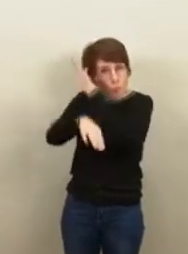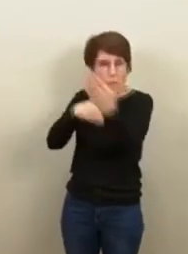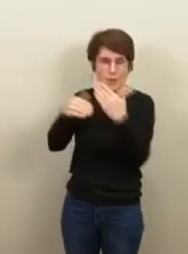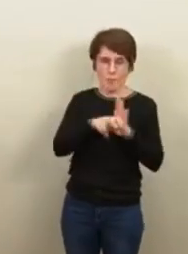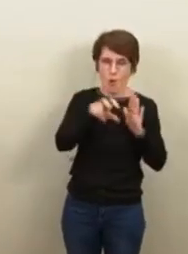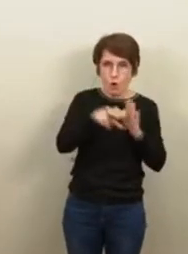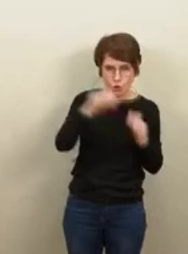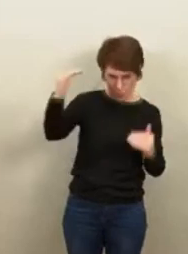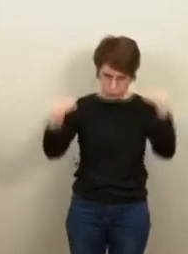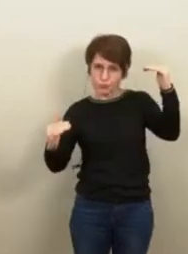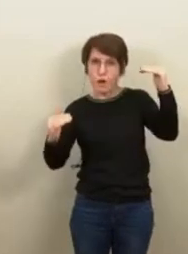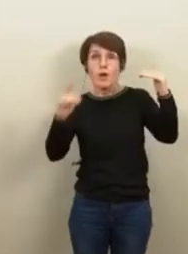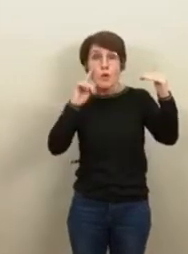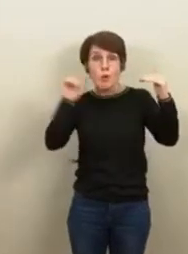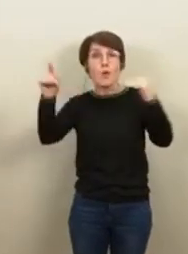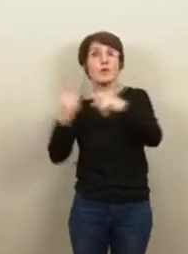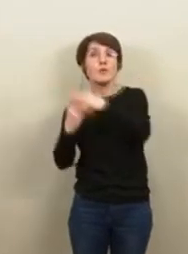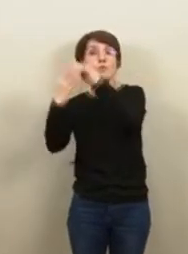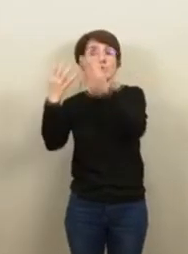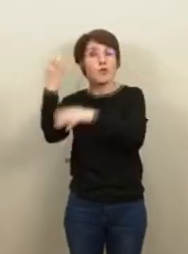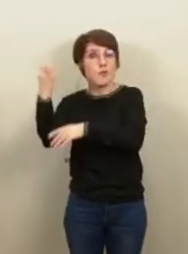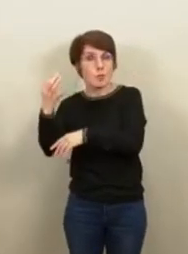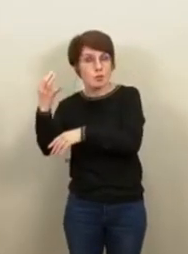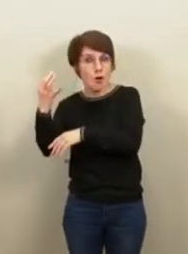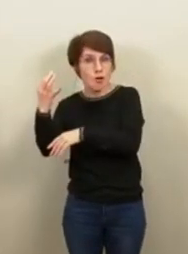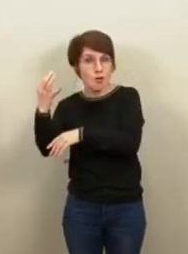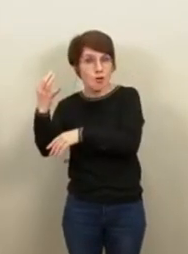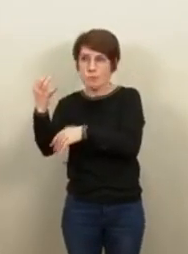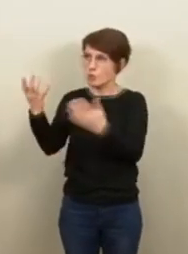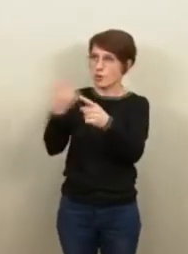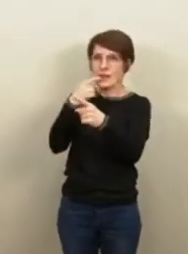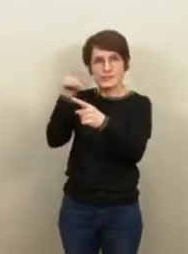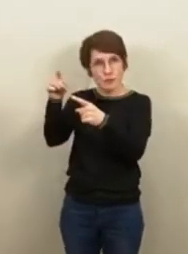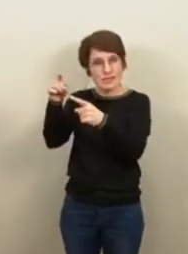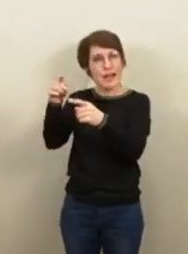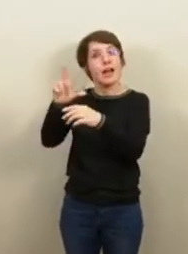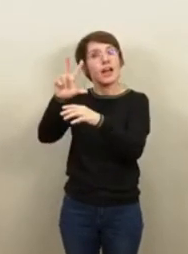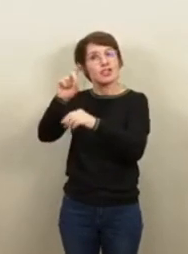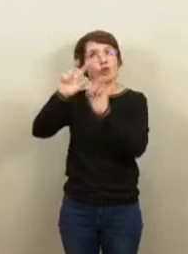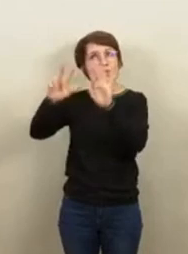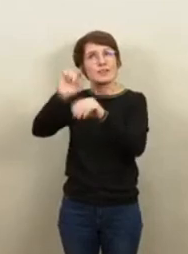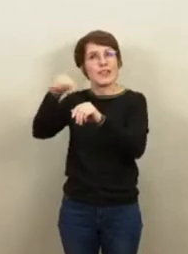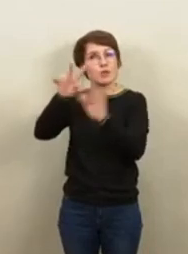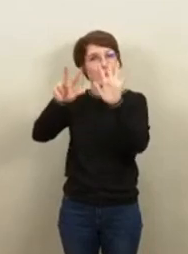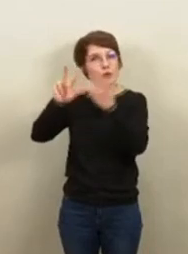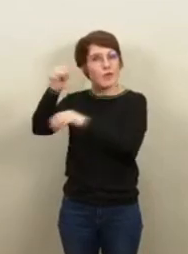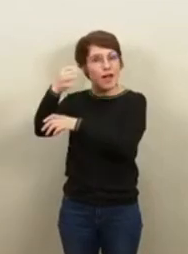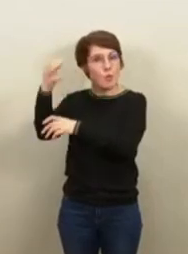Car avec 9 % d'augmentation, le taux de la taxe foncière à Lyon sera de 38,81 %.